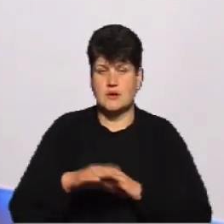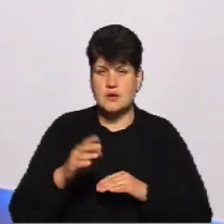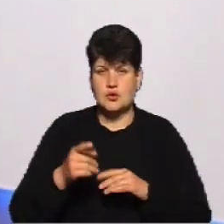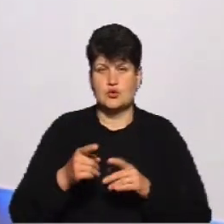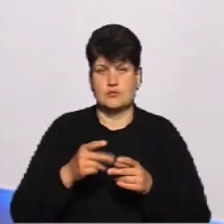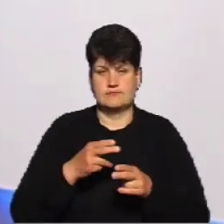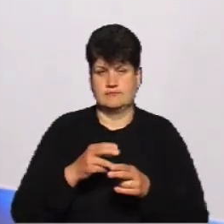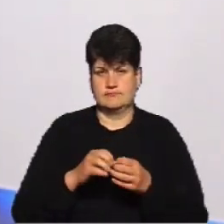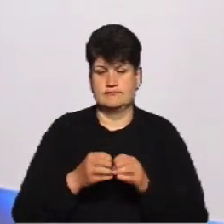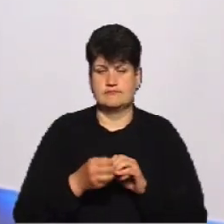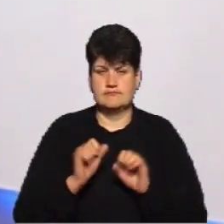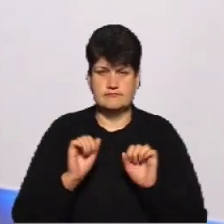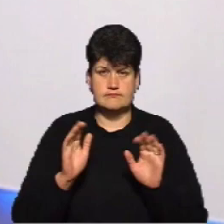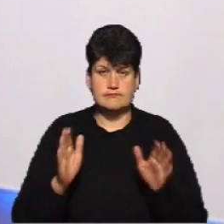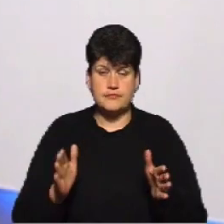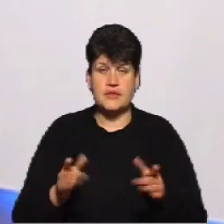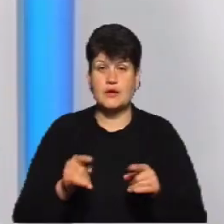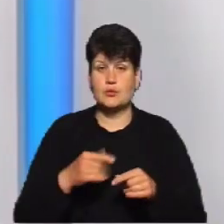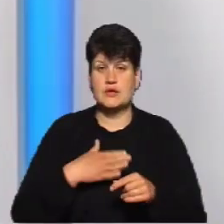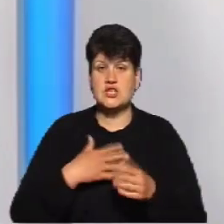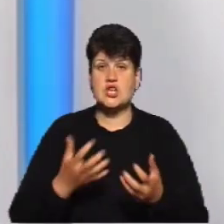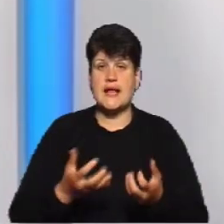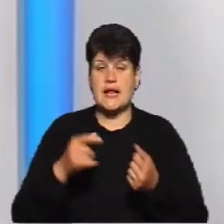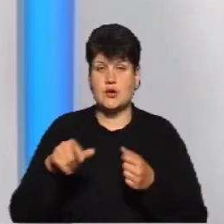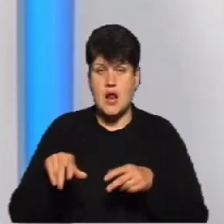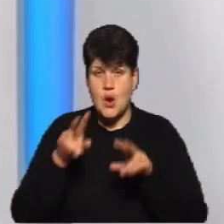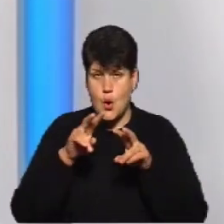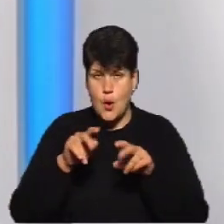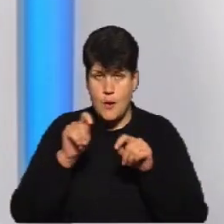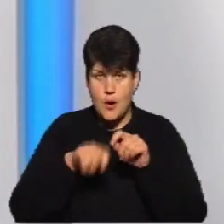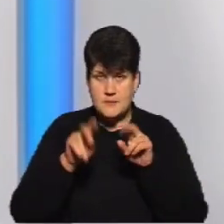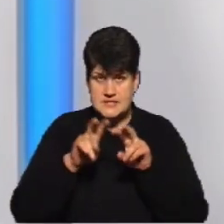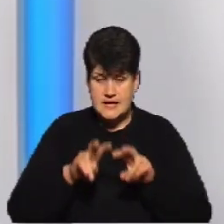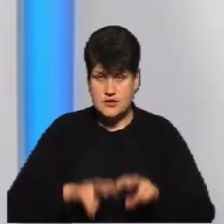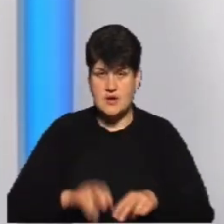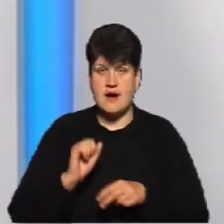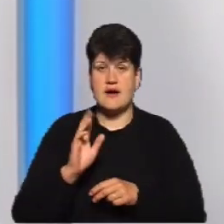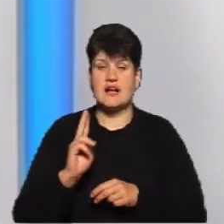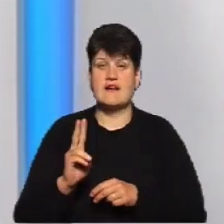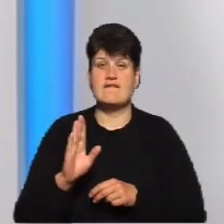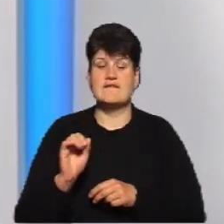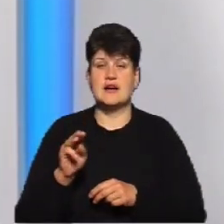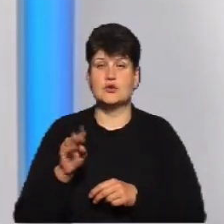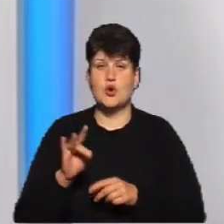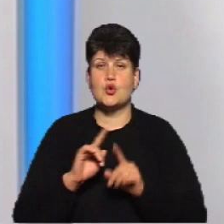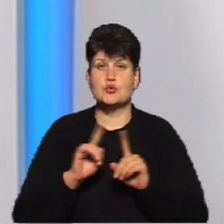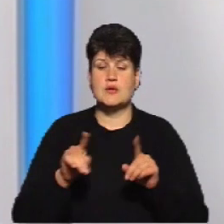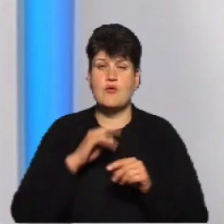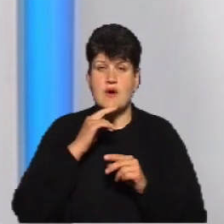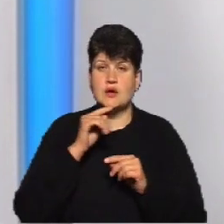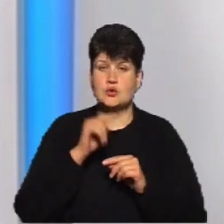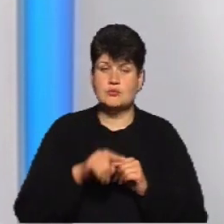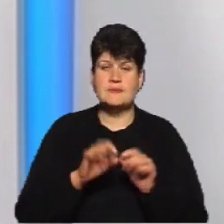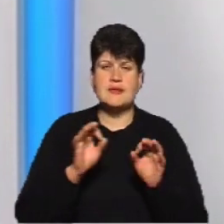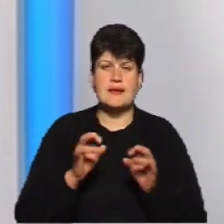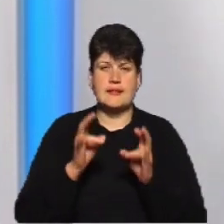от коли наші рятувальники обстежують акваторії, вони особливу увагу приділяють тому, щоб ніяких небезпечних предметів на